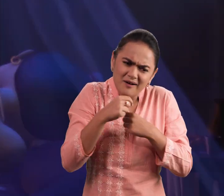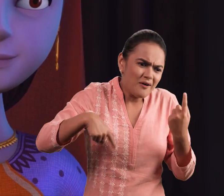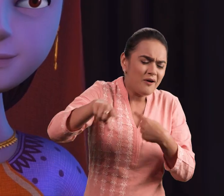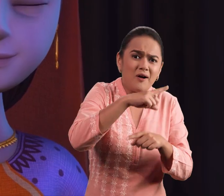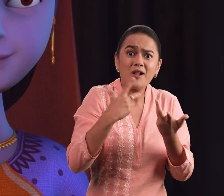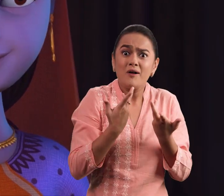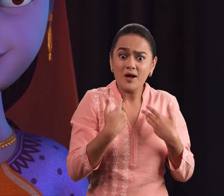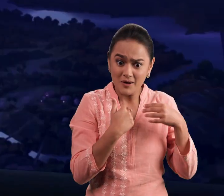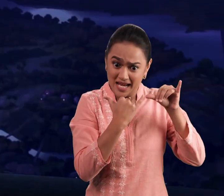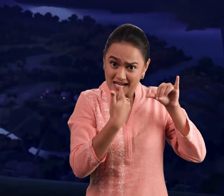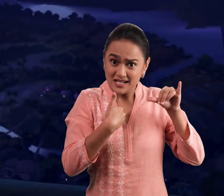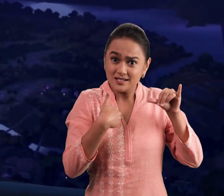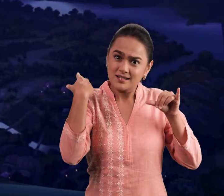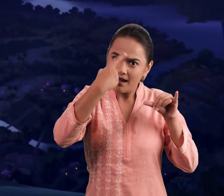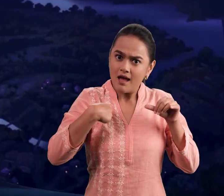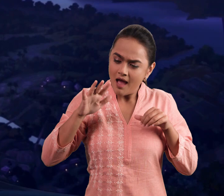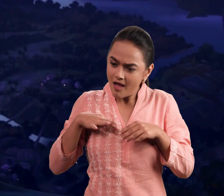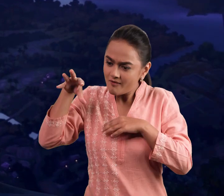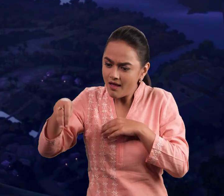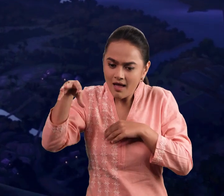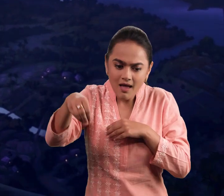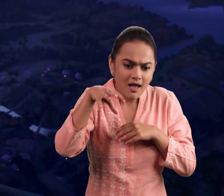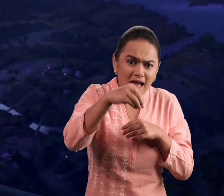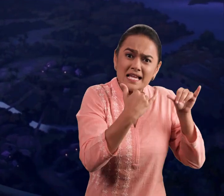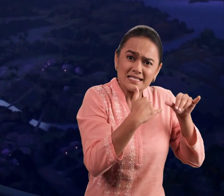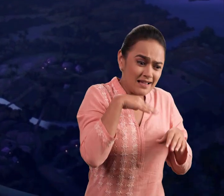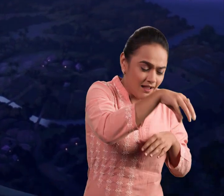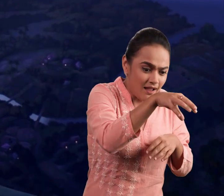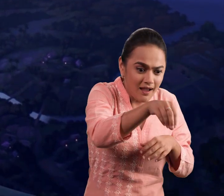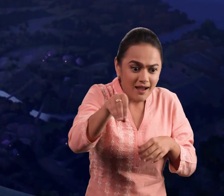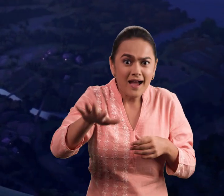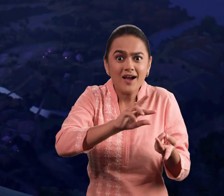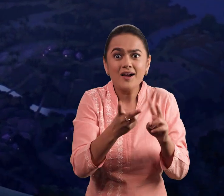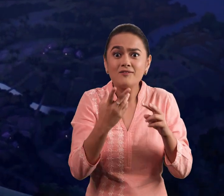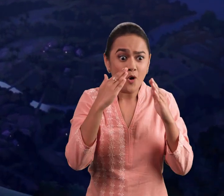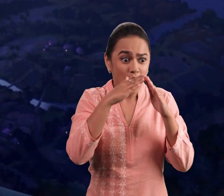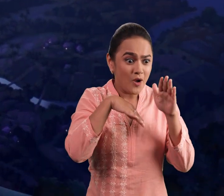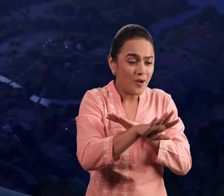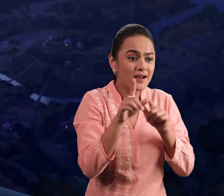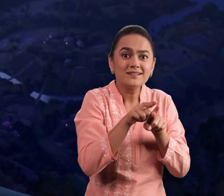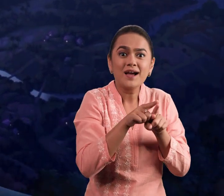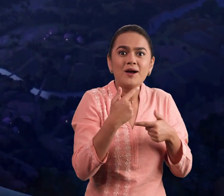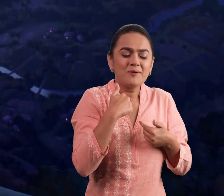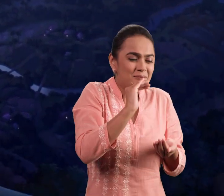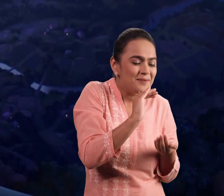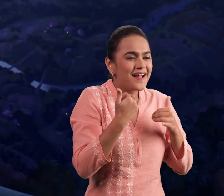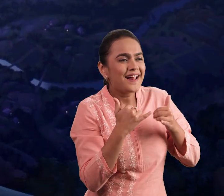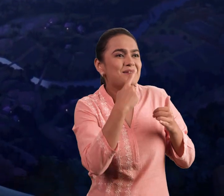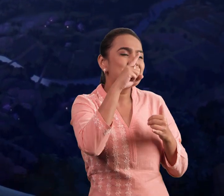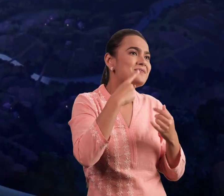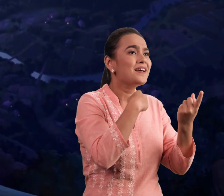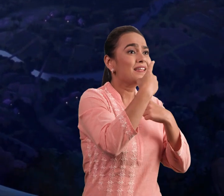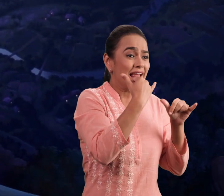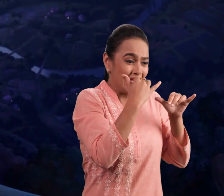क्योंकि कृष्ण किसी न किसी रूप में हर जगह विद्यमान थे। घर में बाल गोपाल रूप में